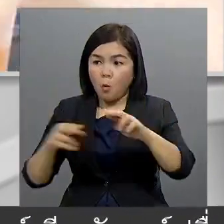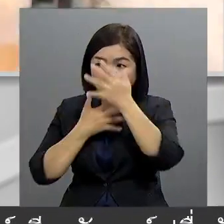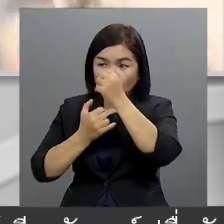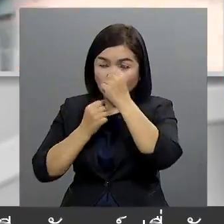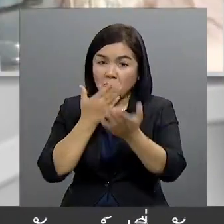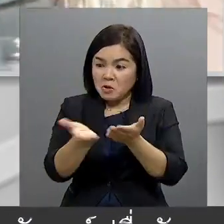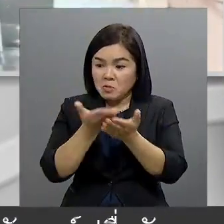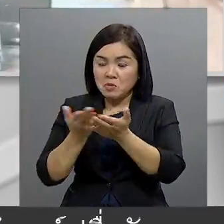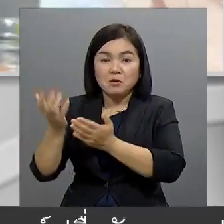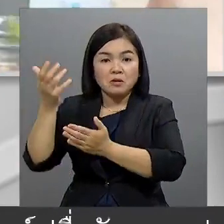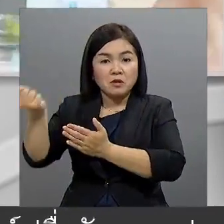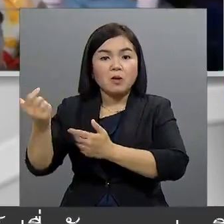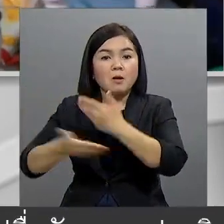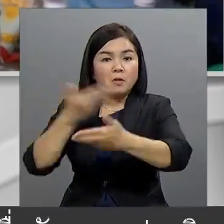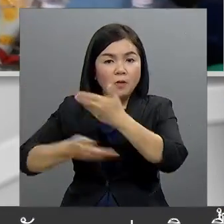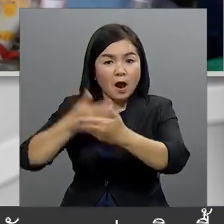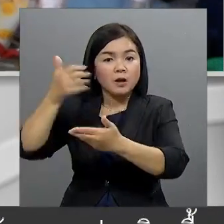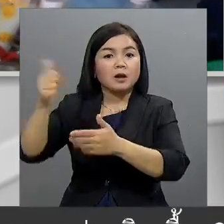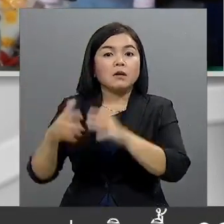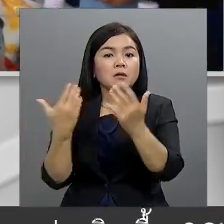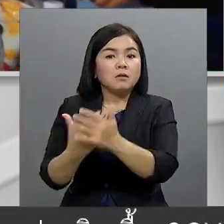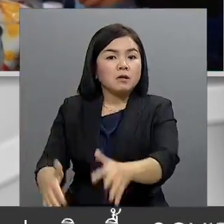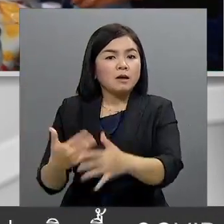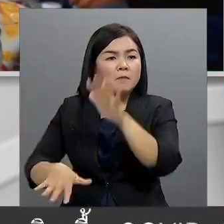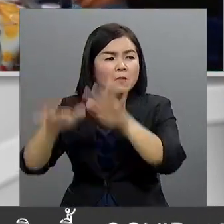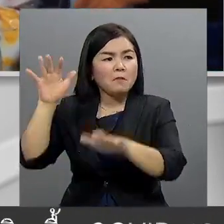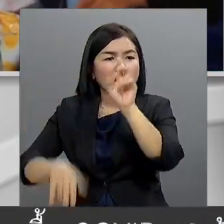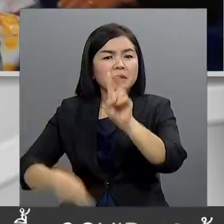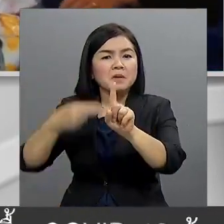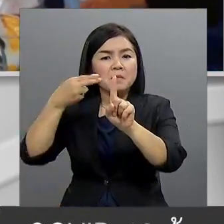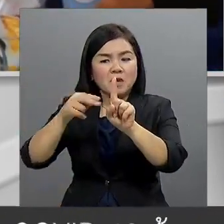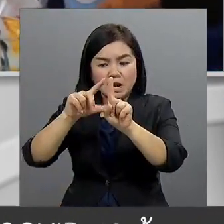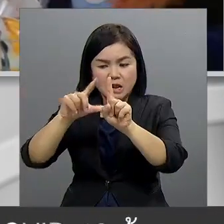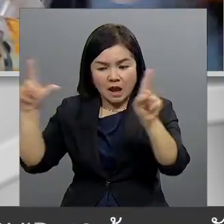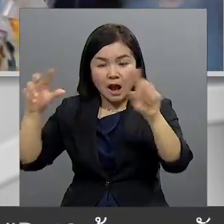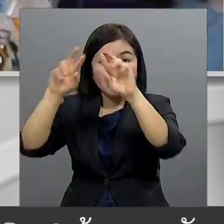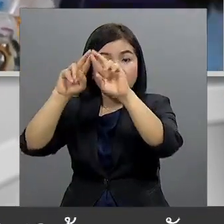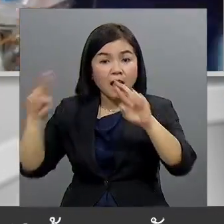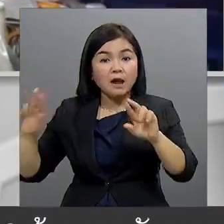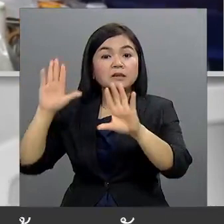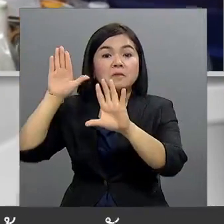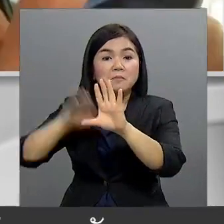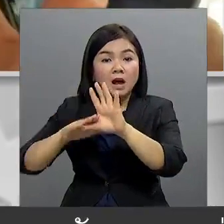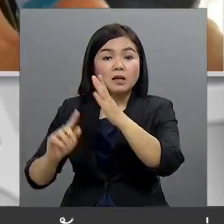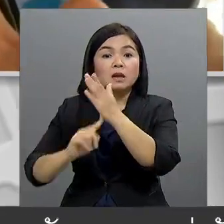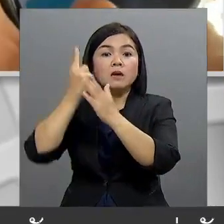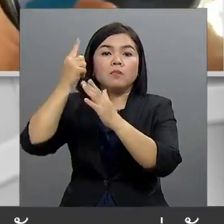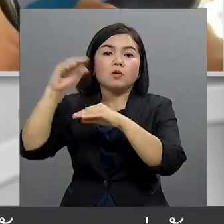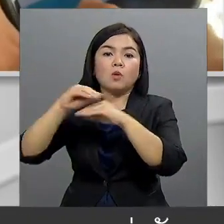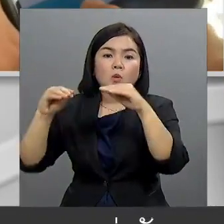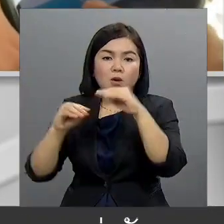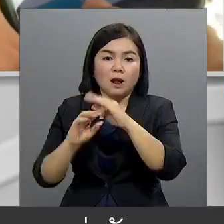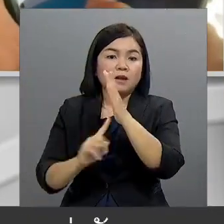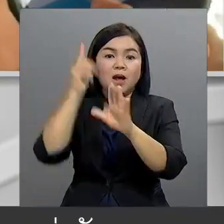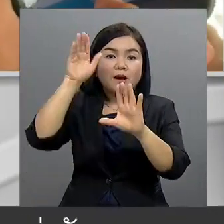โครงการก็เกิน 101 ล้านบาทเข้าไปแล้วร้านค้าที่เริมต้นในชวรัแรก ประมาณ 100,000 ล้านค้าตอนนี้